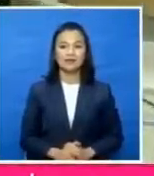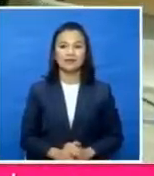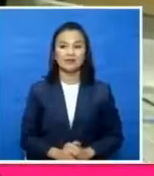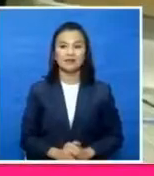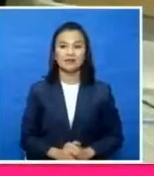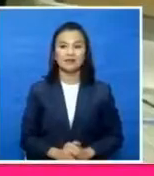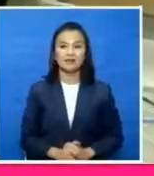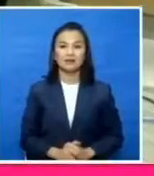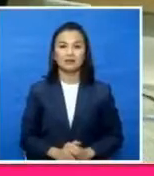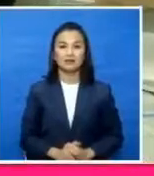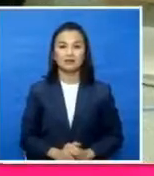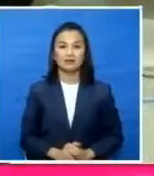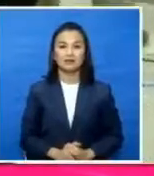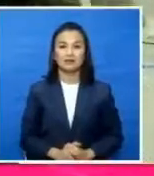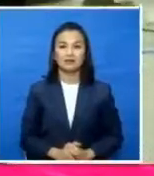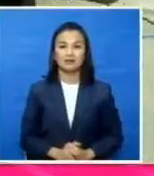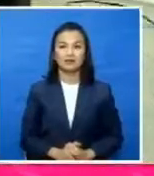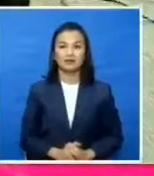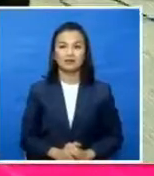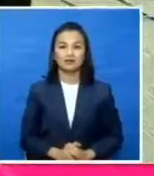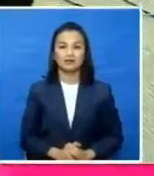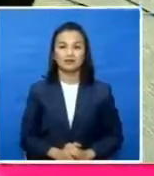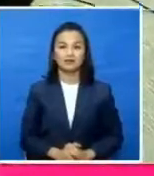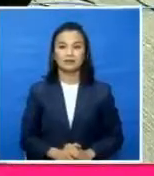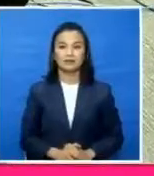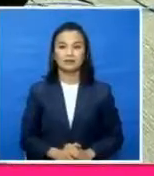หลักหมื่น